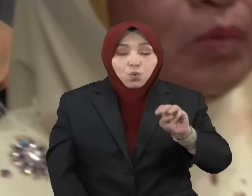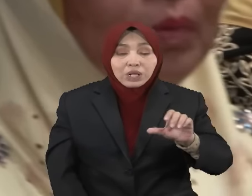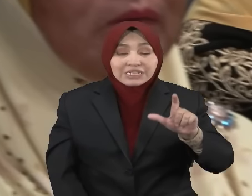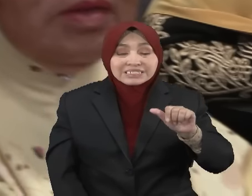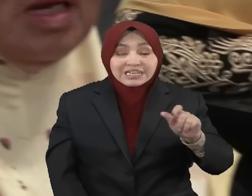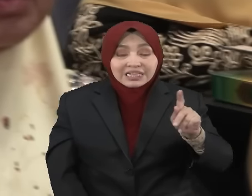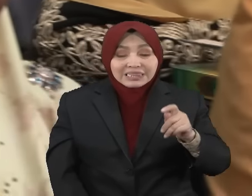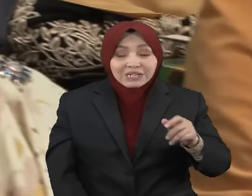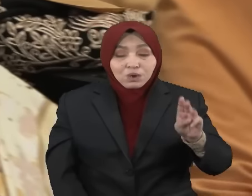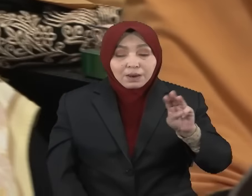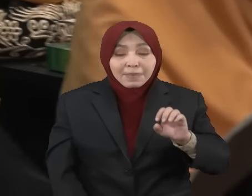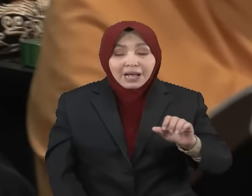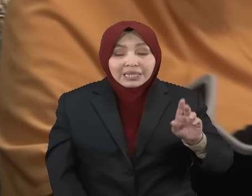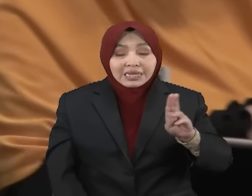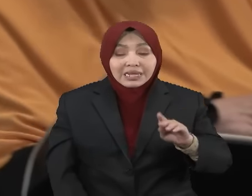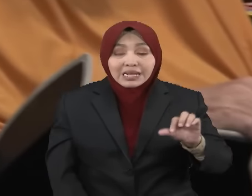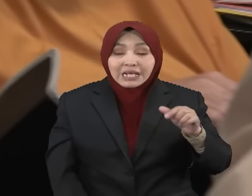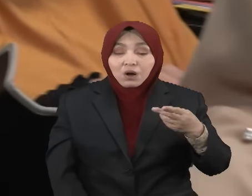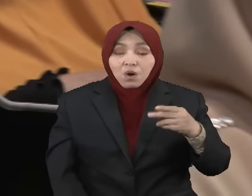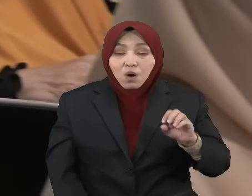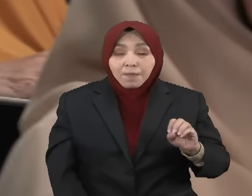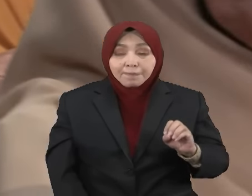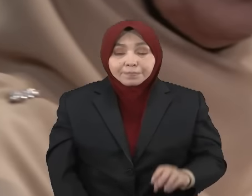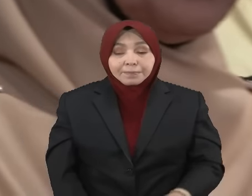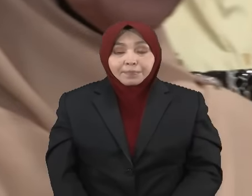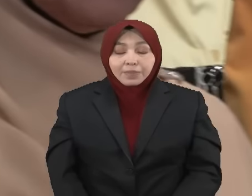فلله الحجة البالغة